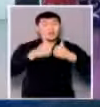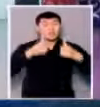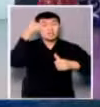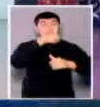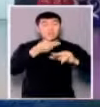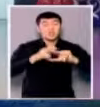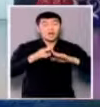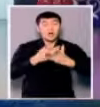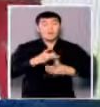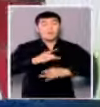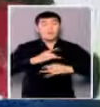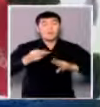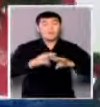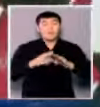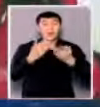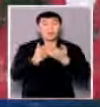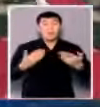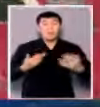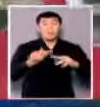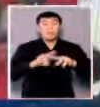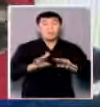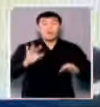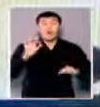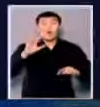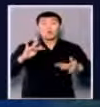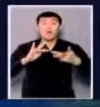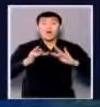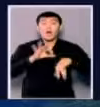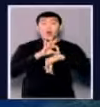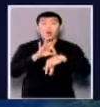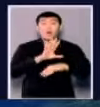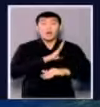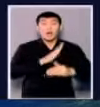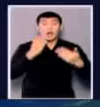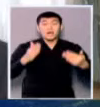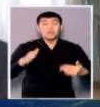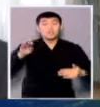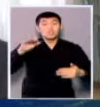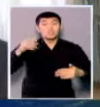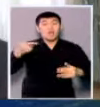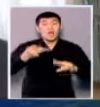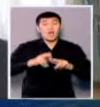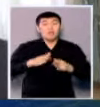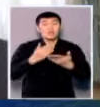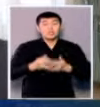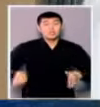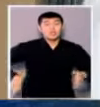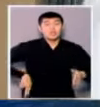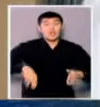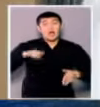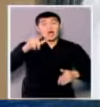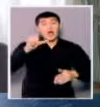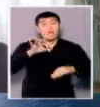елеусіз қалмайтын мейрамның биылғы ерекшелігі оның онлайн форматта өтуі, дейді Құрманғазы атындағы мәдениет сарайының директоры